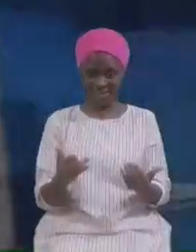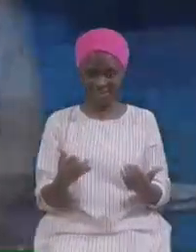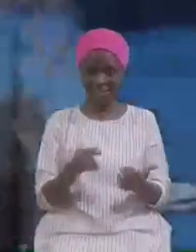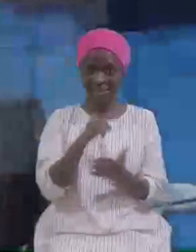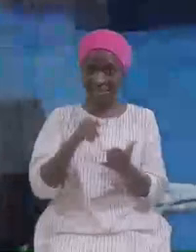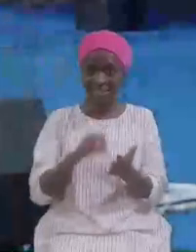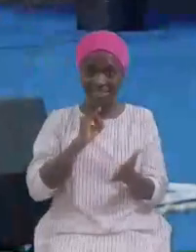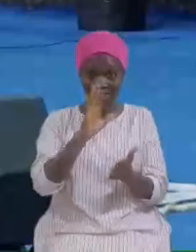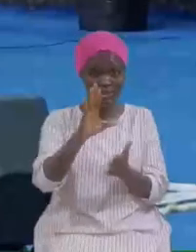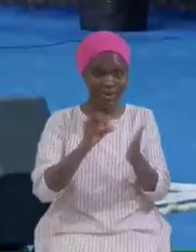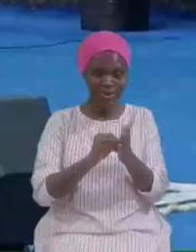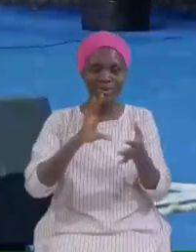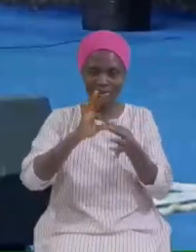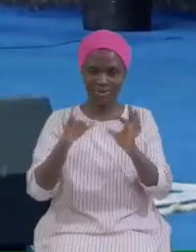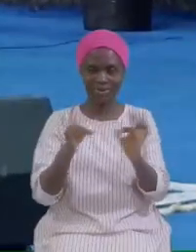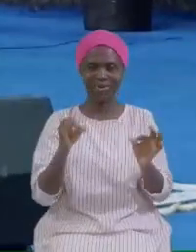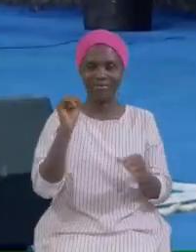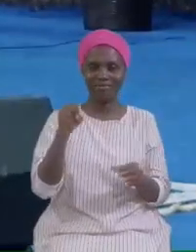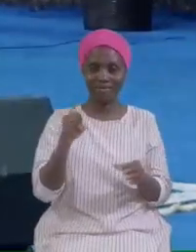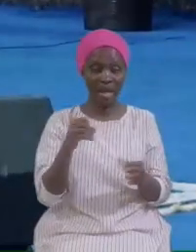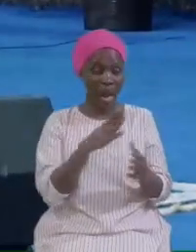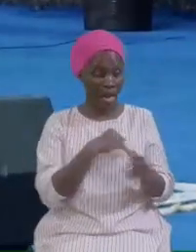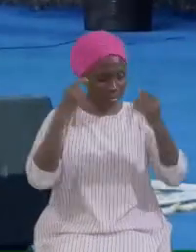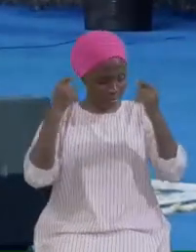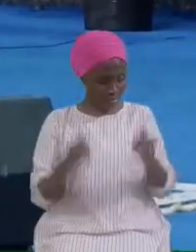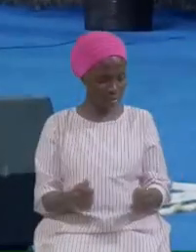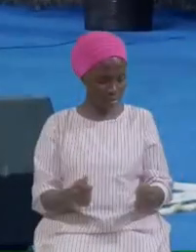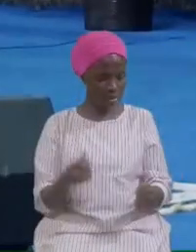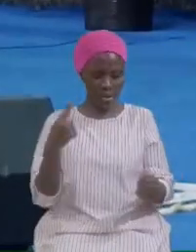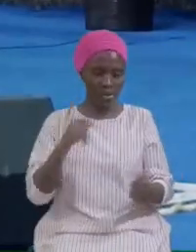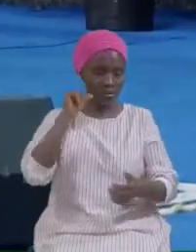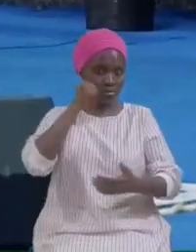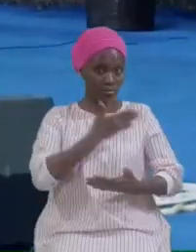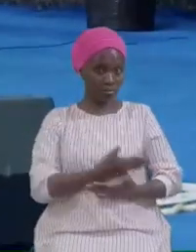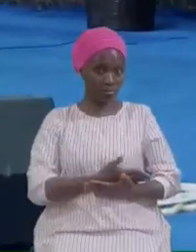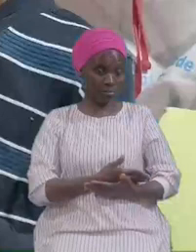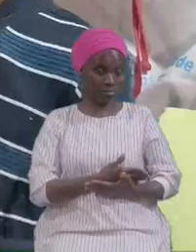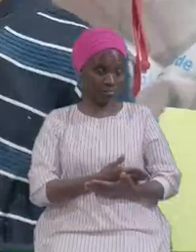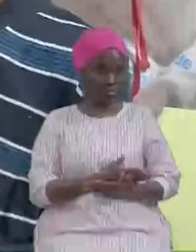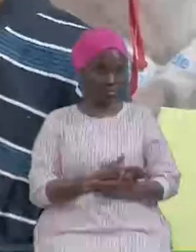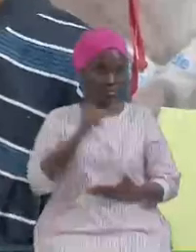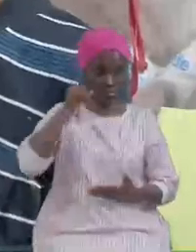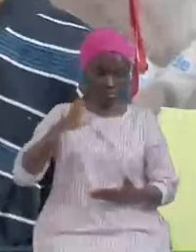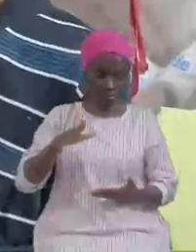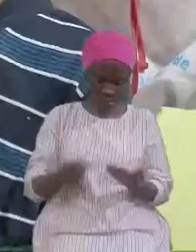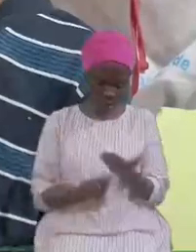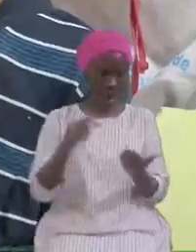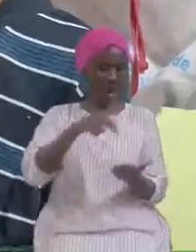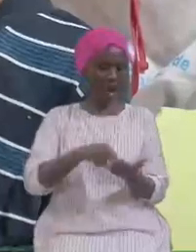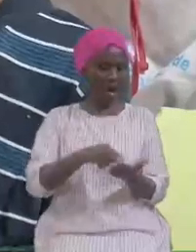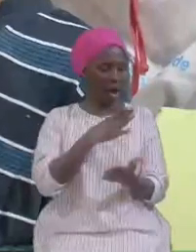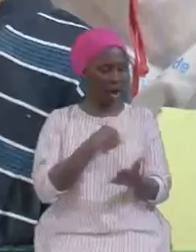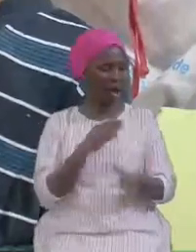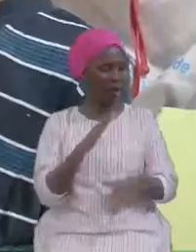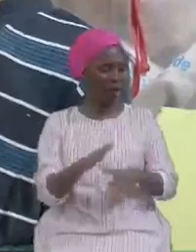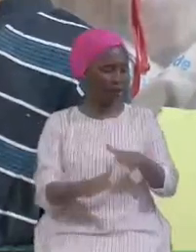histoire. Aussitôt, la jeune fille se leva et se mit à marcher.